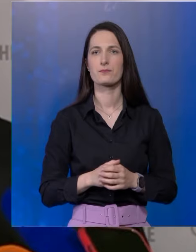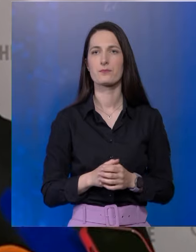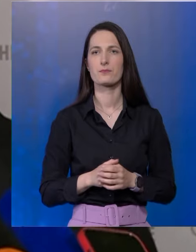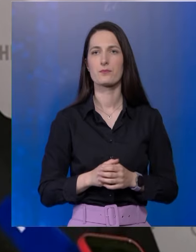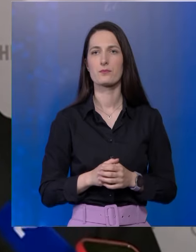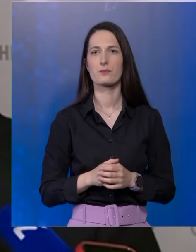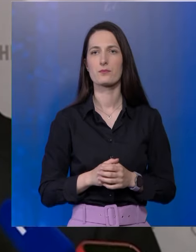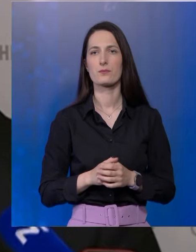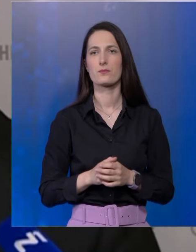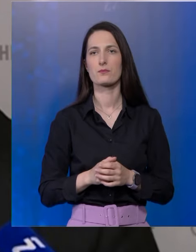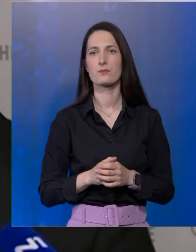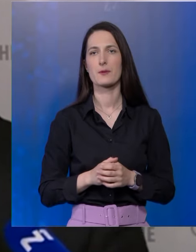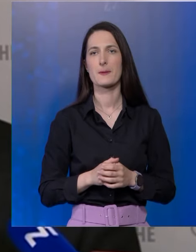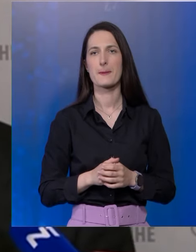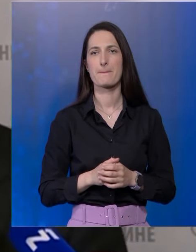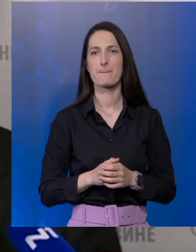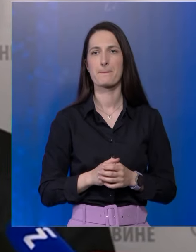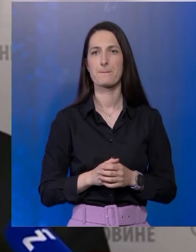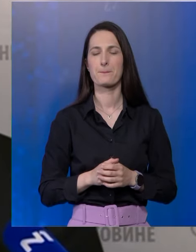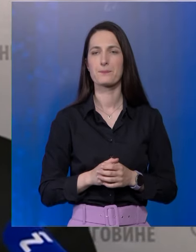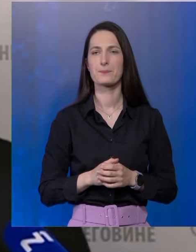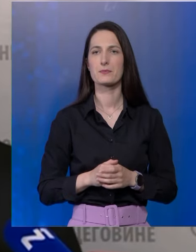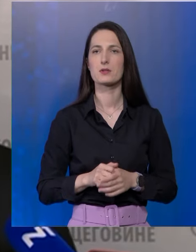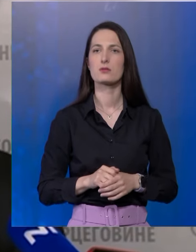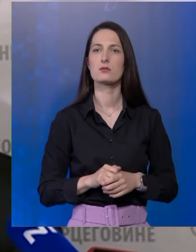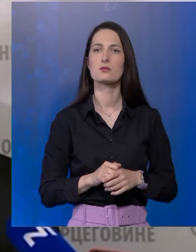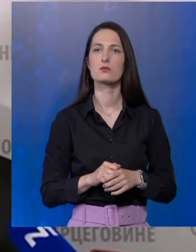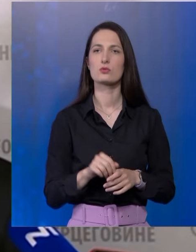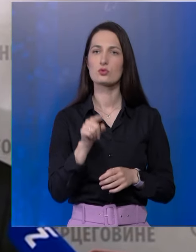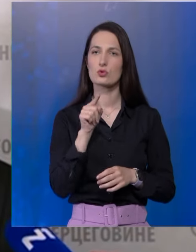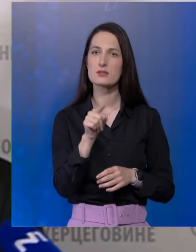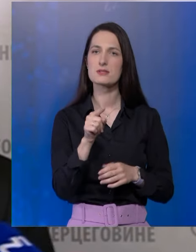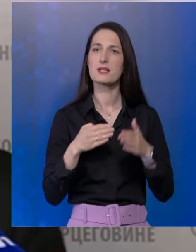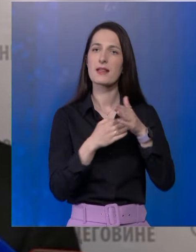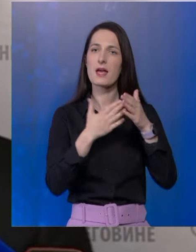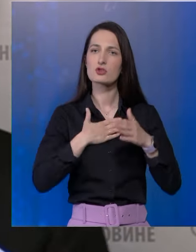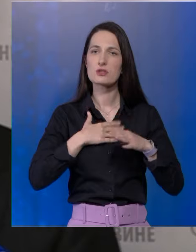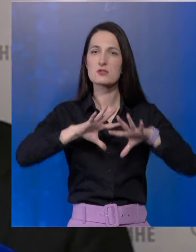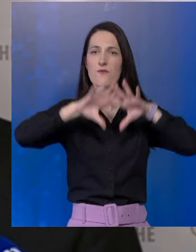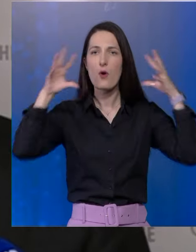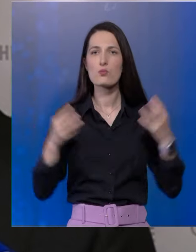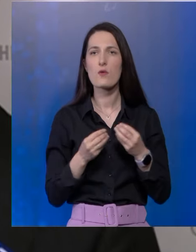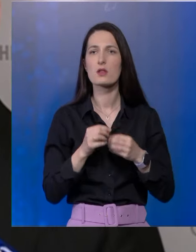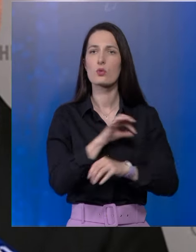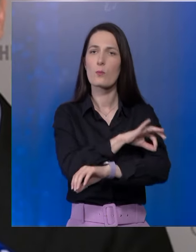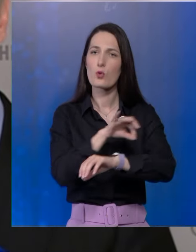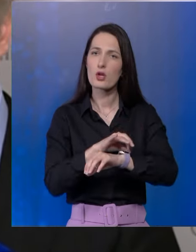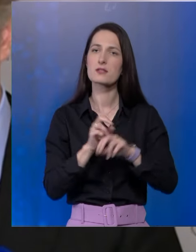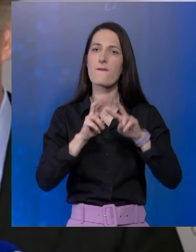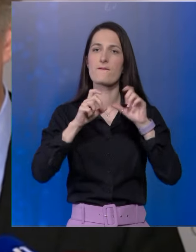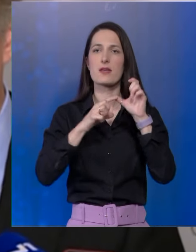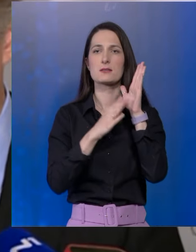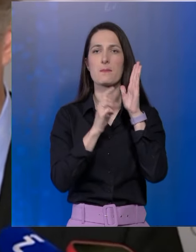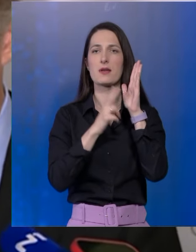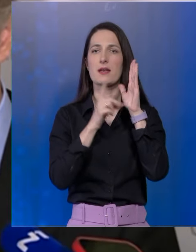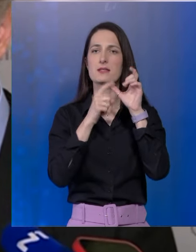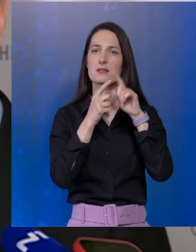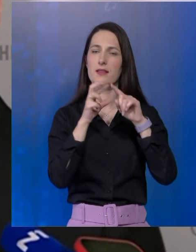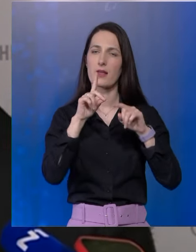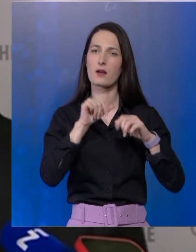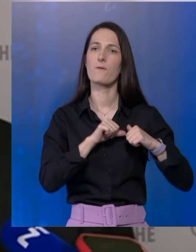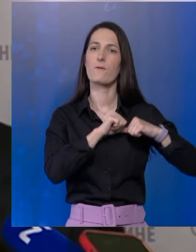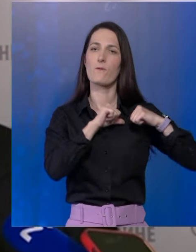za postizanje ovog cilja. To je cilj našeg sveobuhvatnog projekta